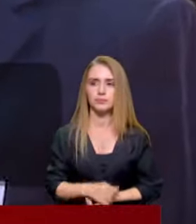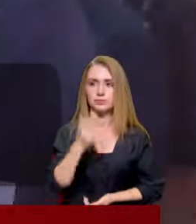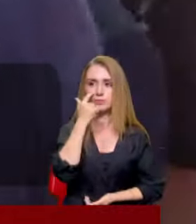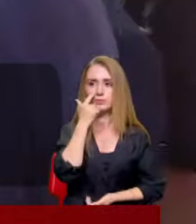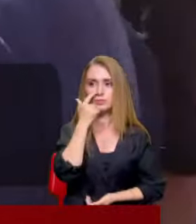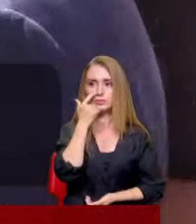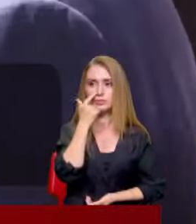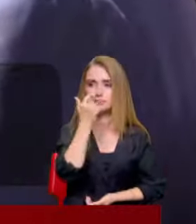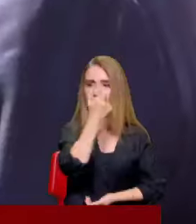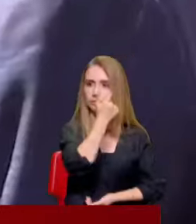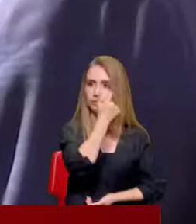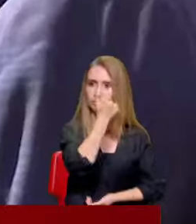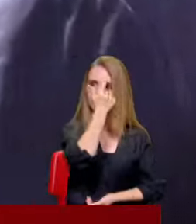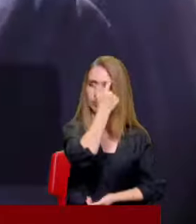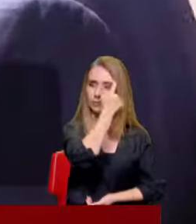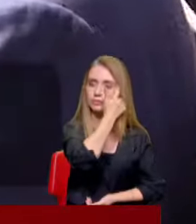olmadı